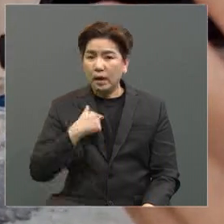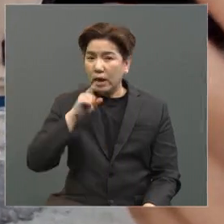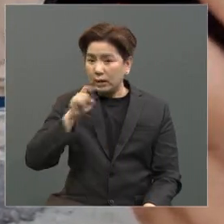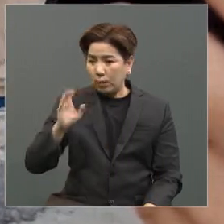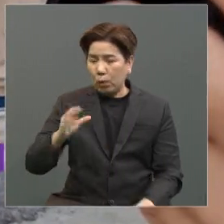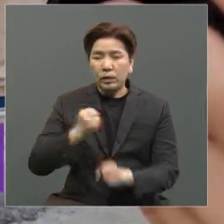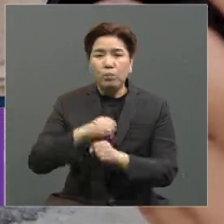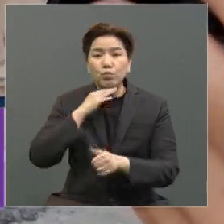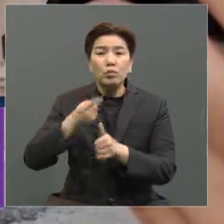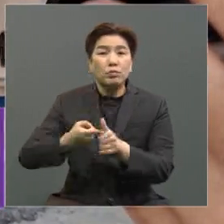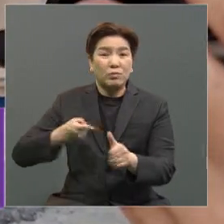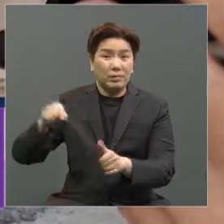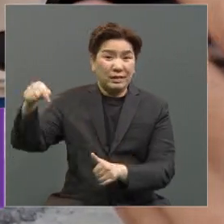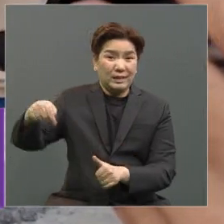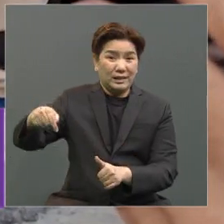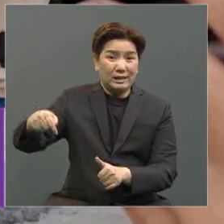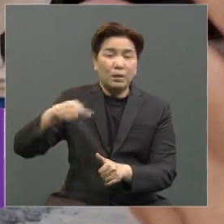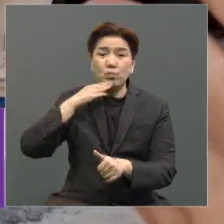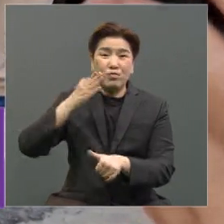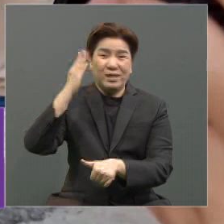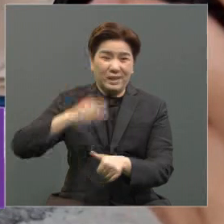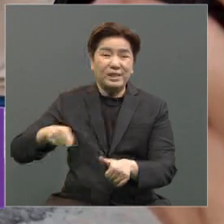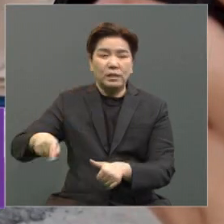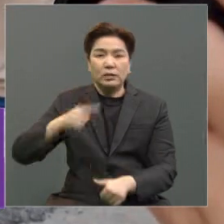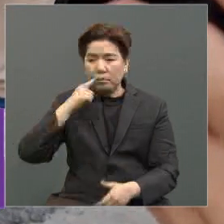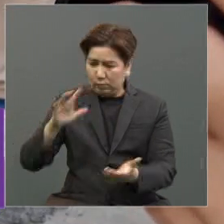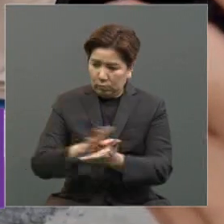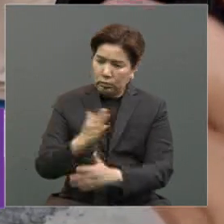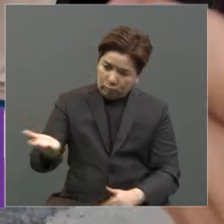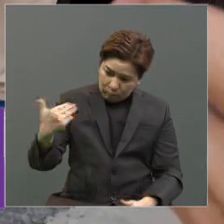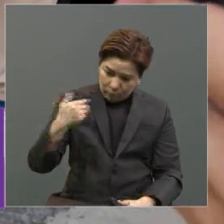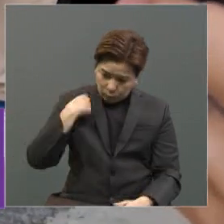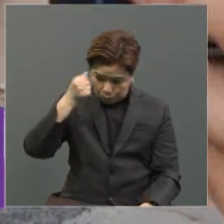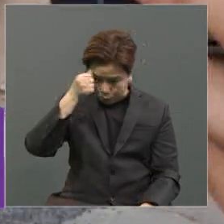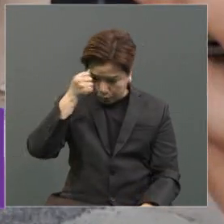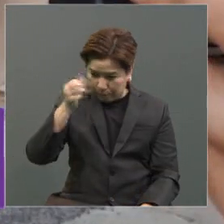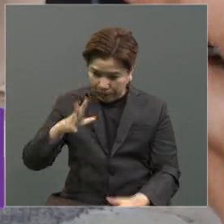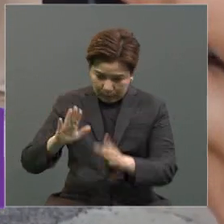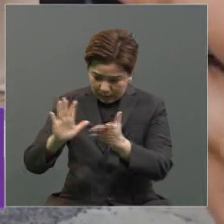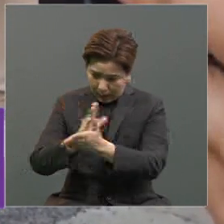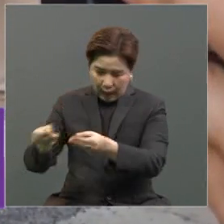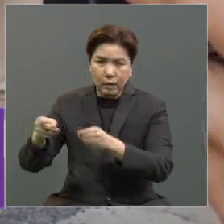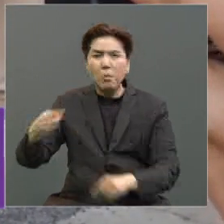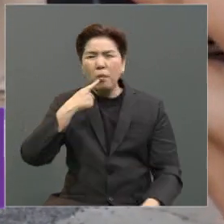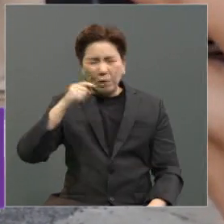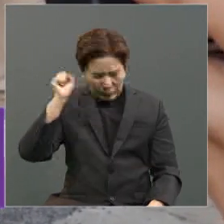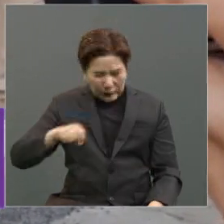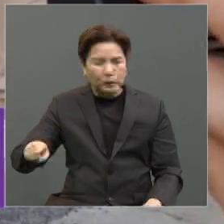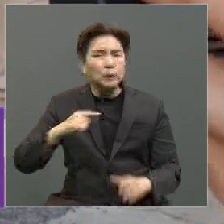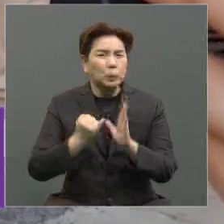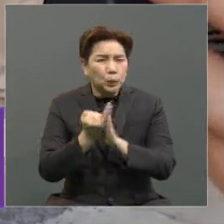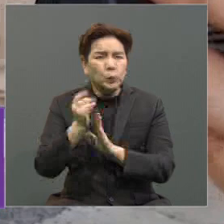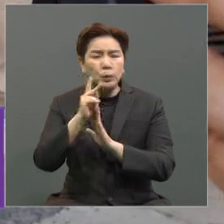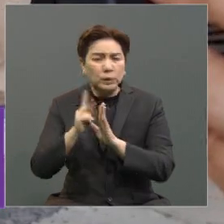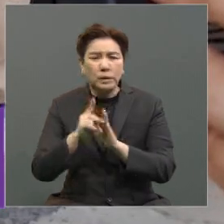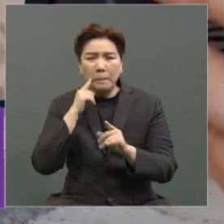ผู้ประกอบการทางผมก็ได้ติดต่อไปทางเขียงแล้วบอกให้เอาเอกสารมายืนยันภายใน 15วันเยืนยันครับว่าของเของ